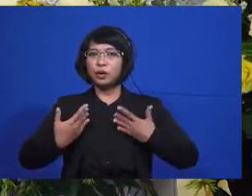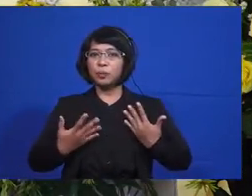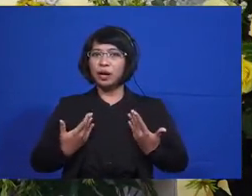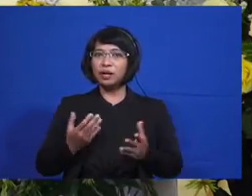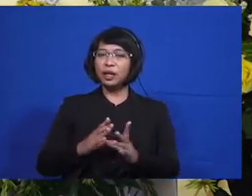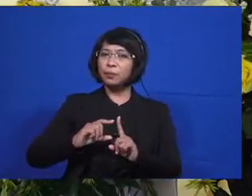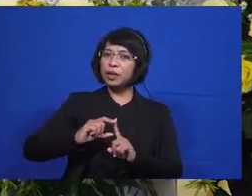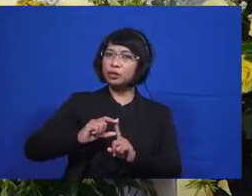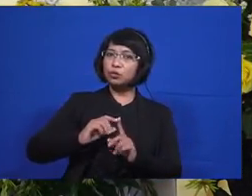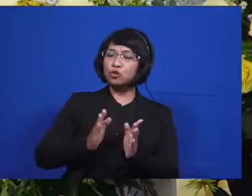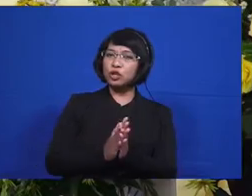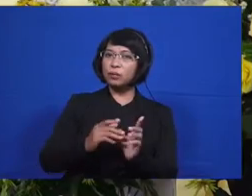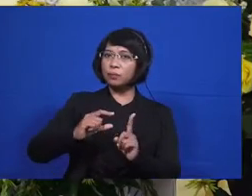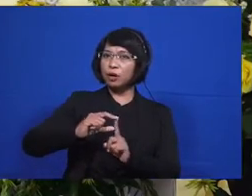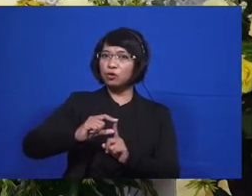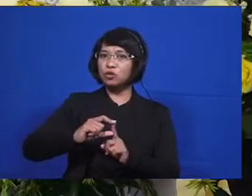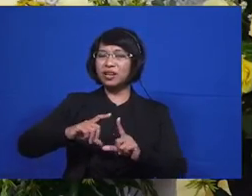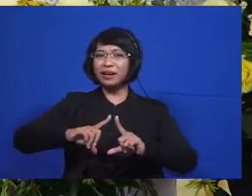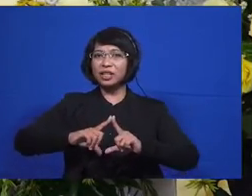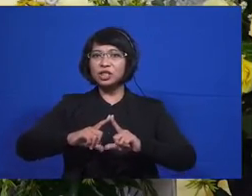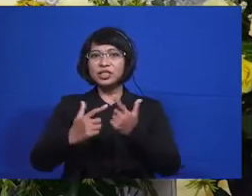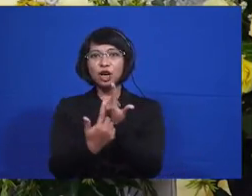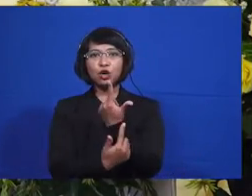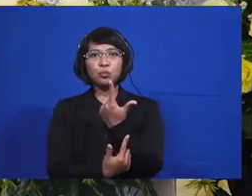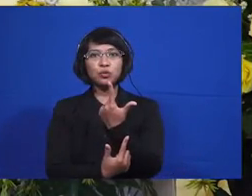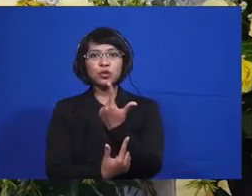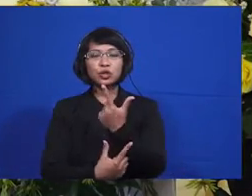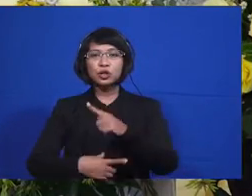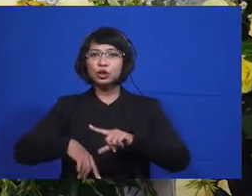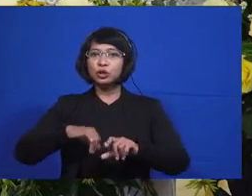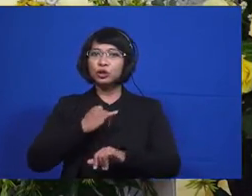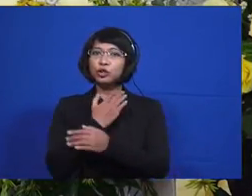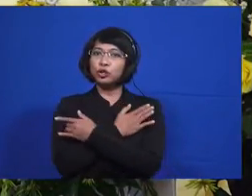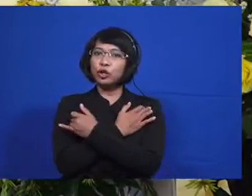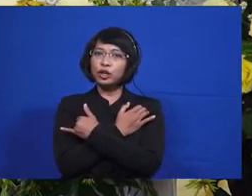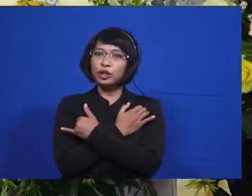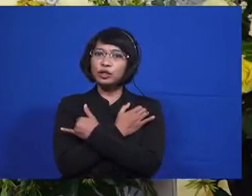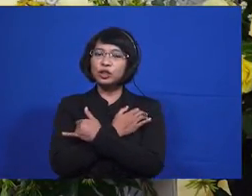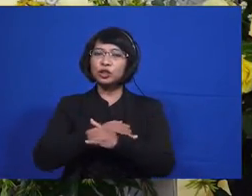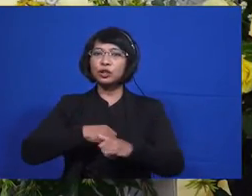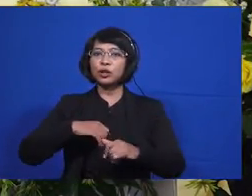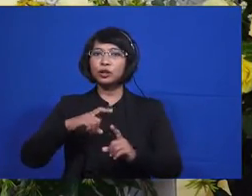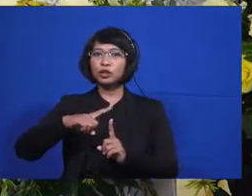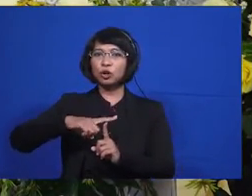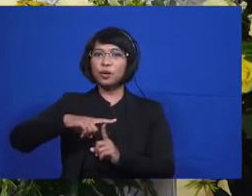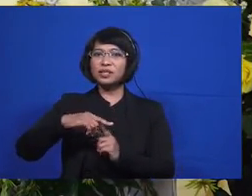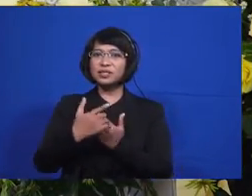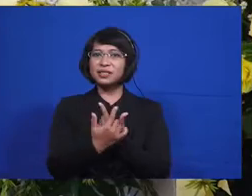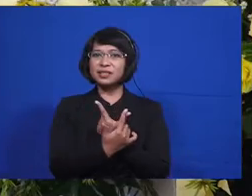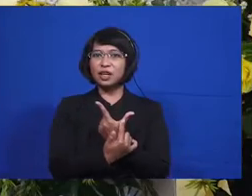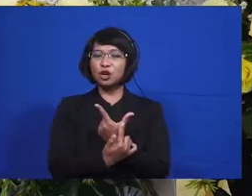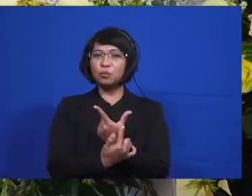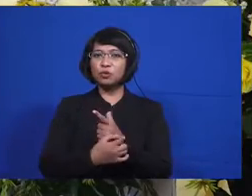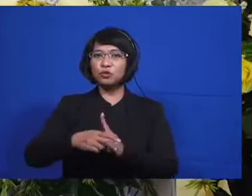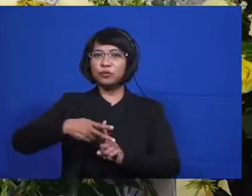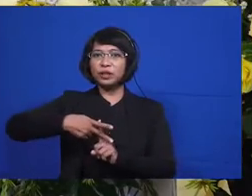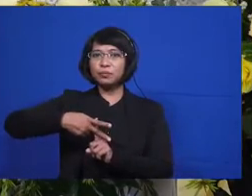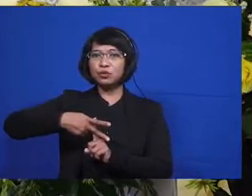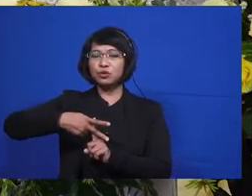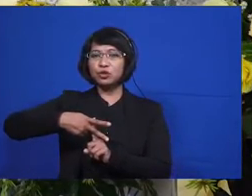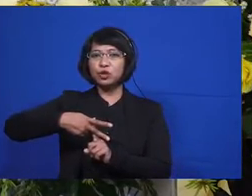Petrus dan Paulus, Andreas, Yakobus, Yohanes, Thomas, Yakobus,